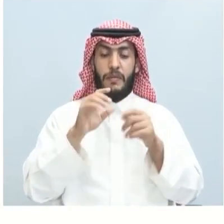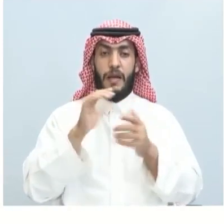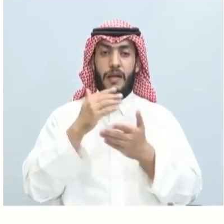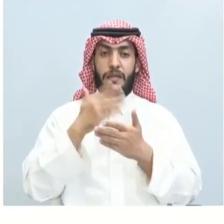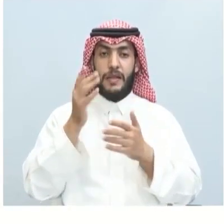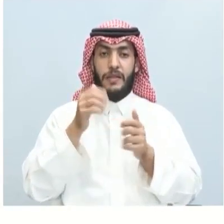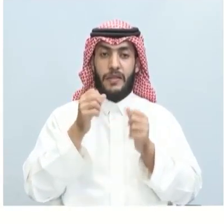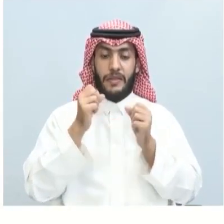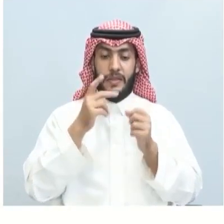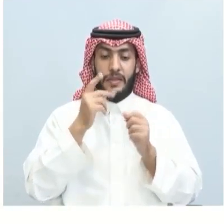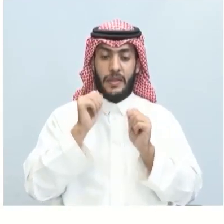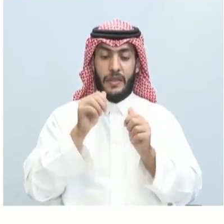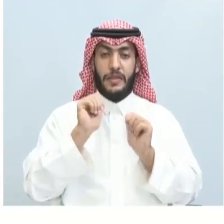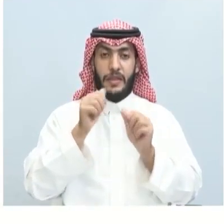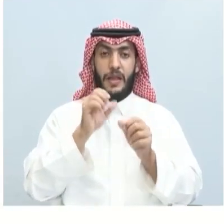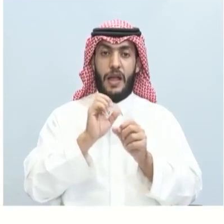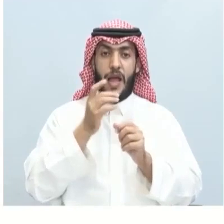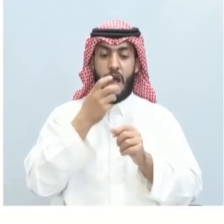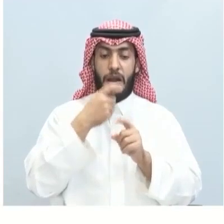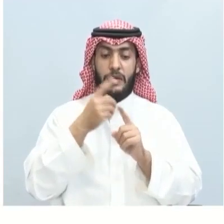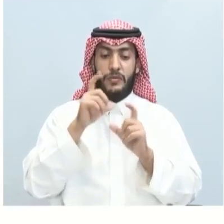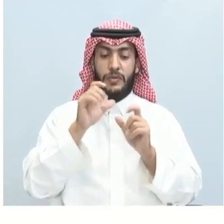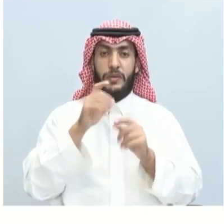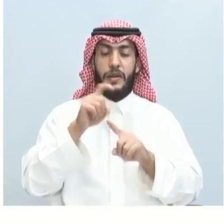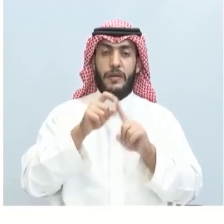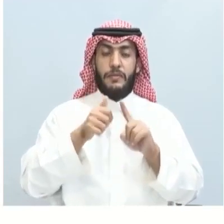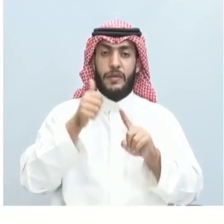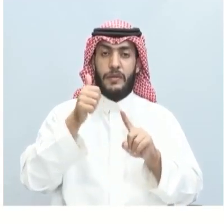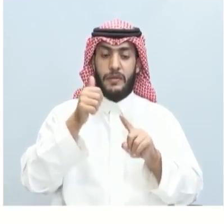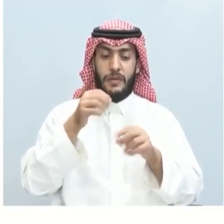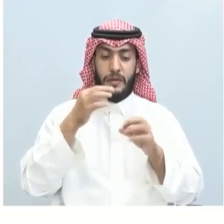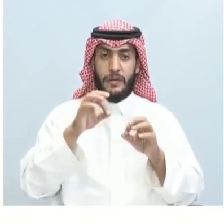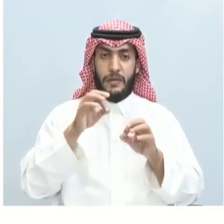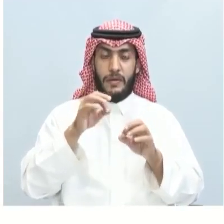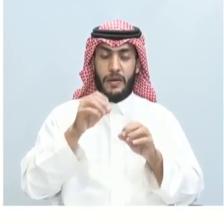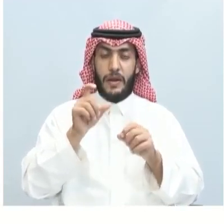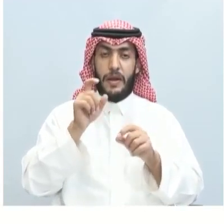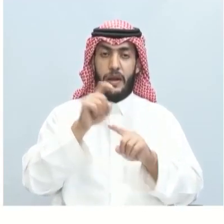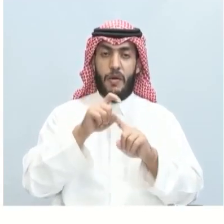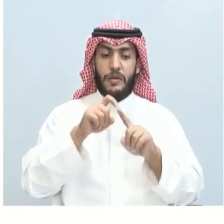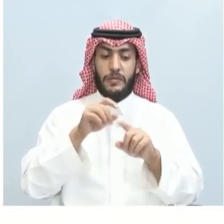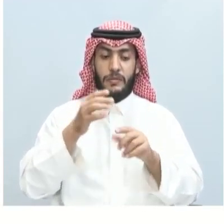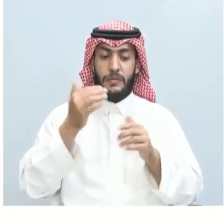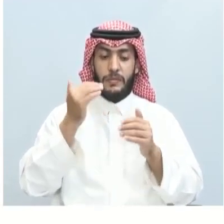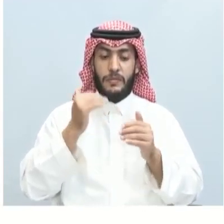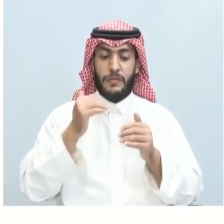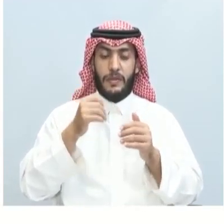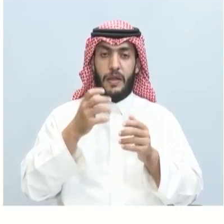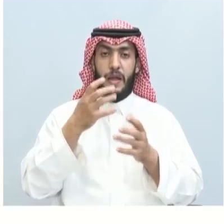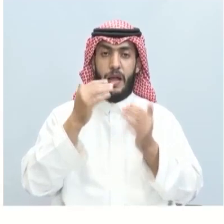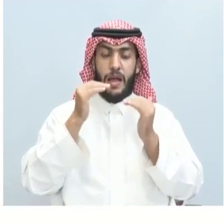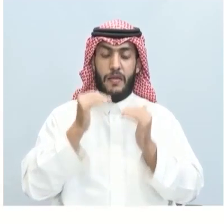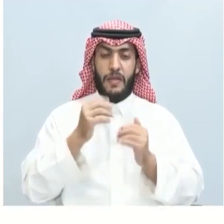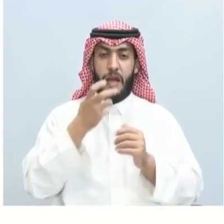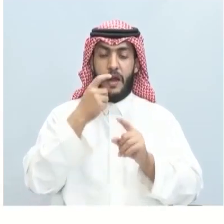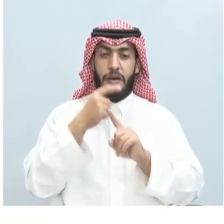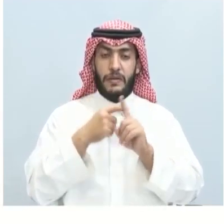للطاقه انطلقت الحراره على صوره نواتج طبعا هنا ستكون الحراره في النواتج يؤدي تناقص النواتج اي خفض درجه